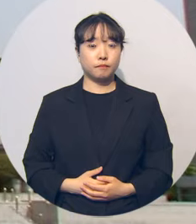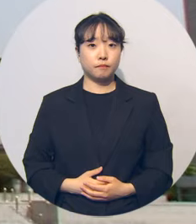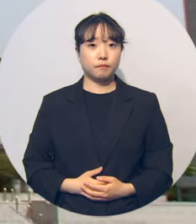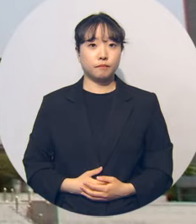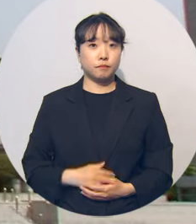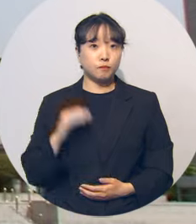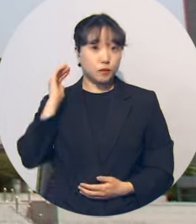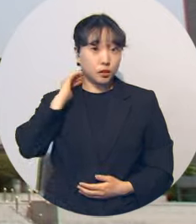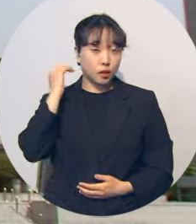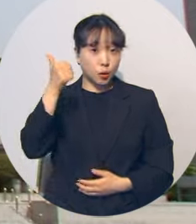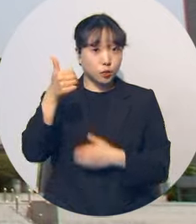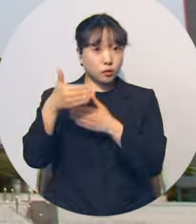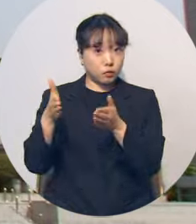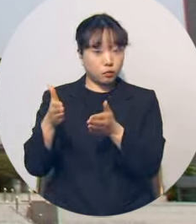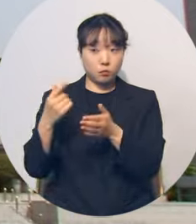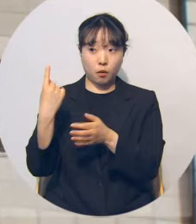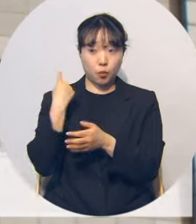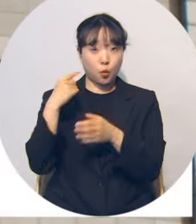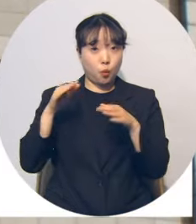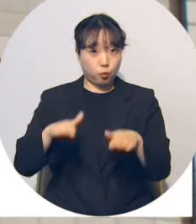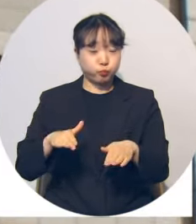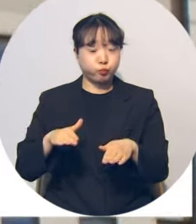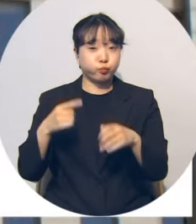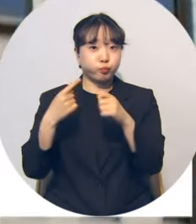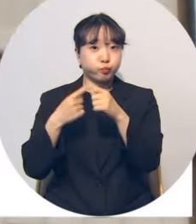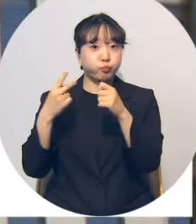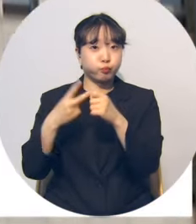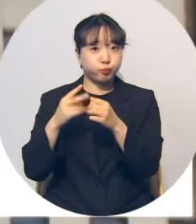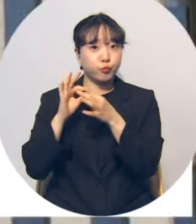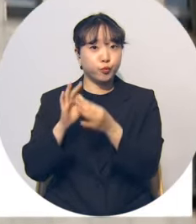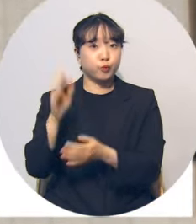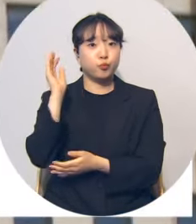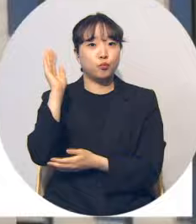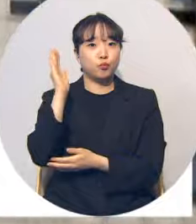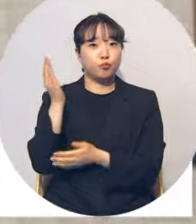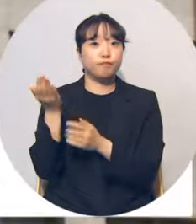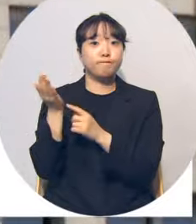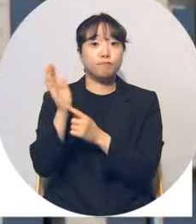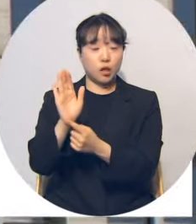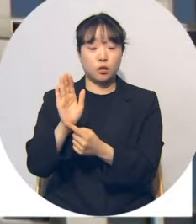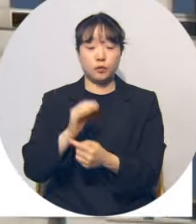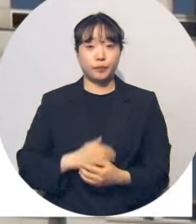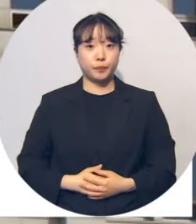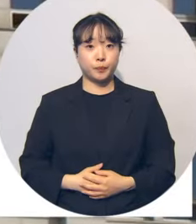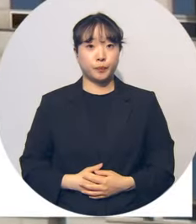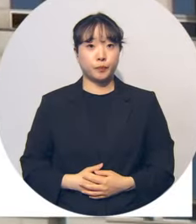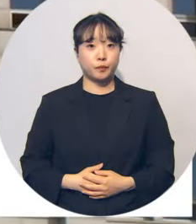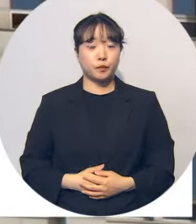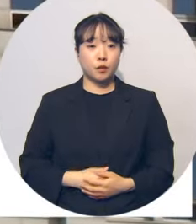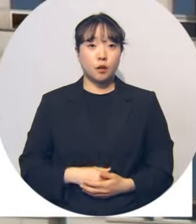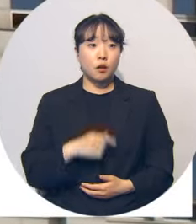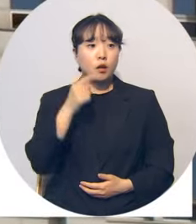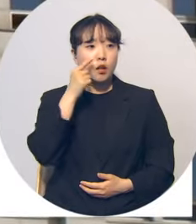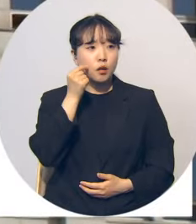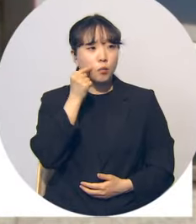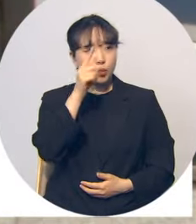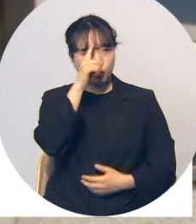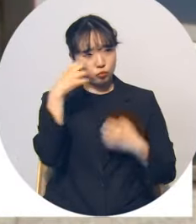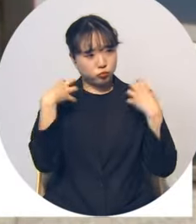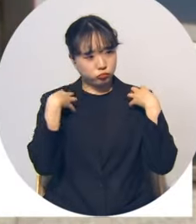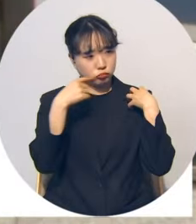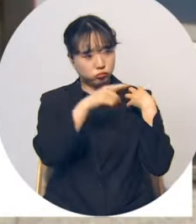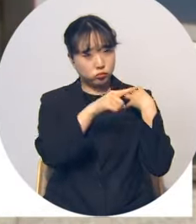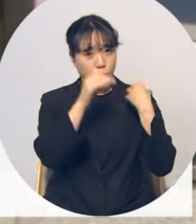대통령실이 이틀 연속으로 라인 야후 사태에 대해 입장을 밝혔습니다 일본 정부가 네이버에 불리한 조치를